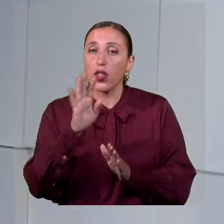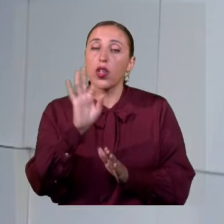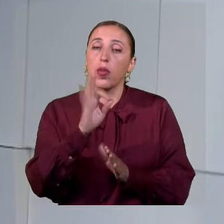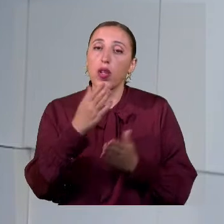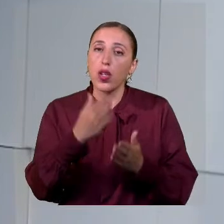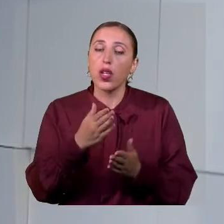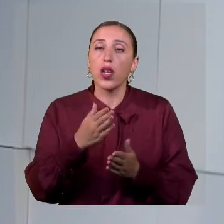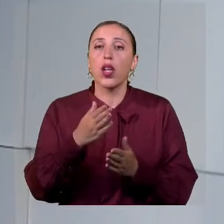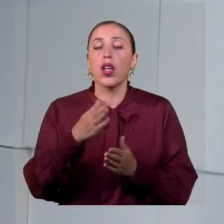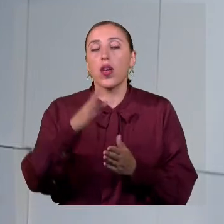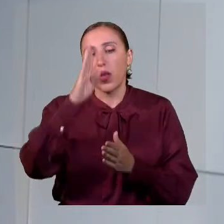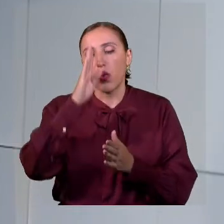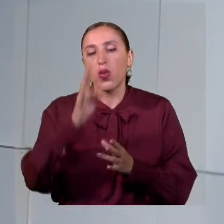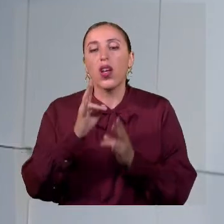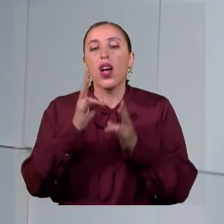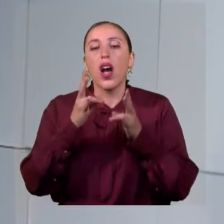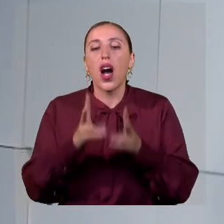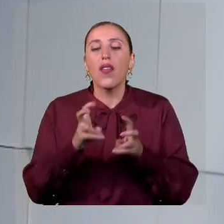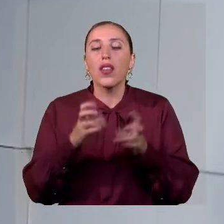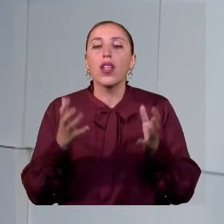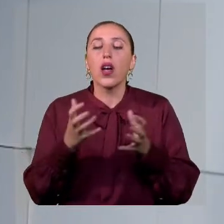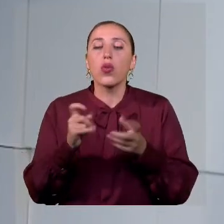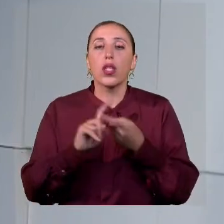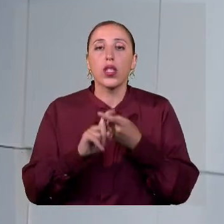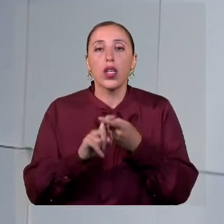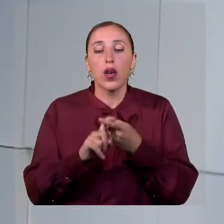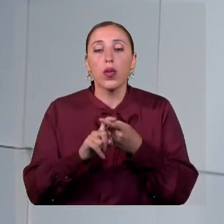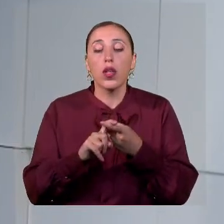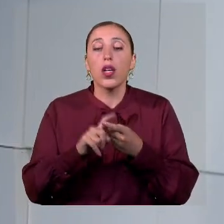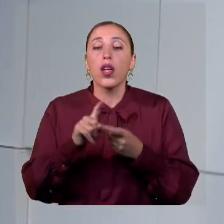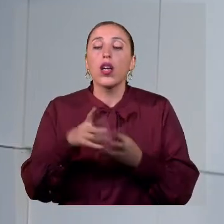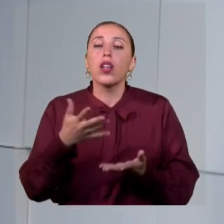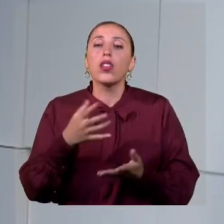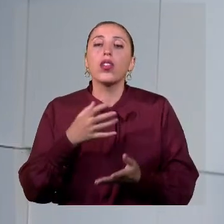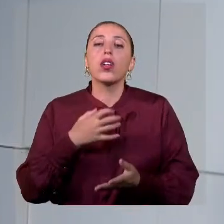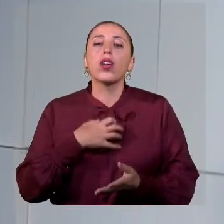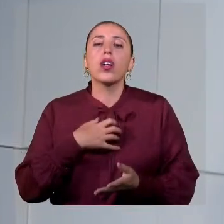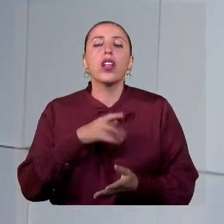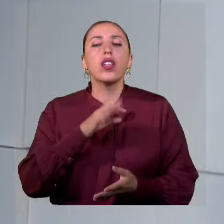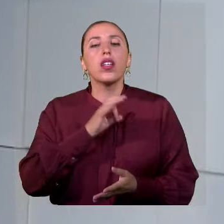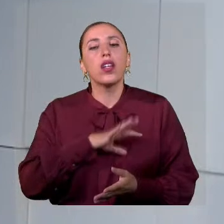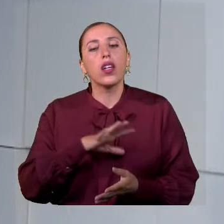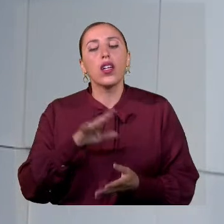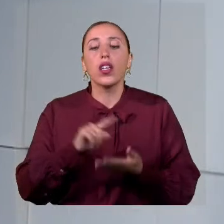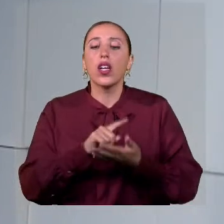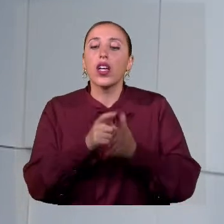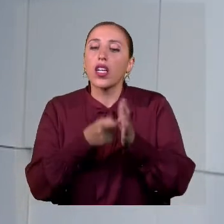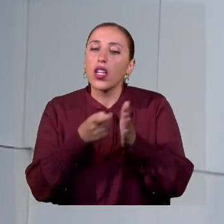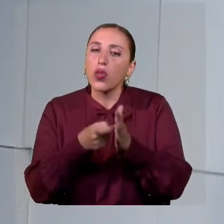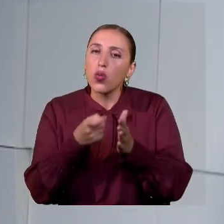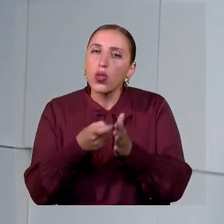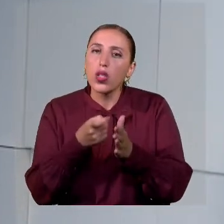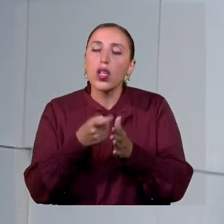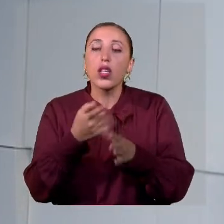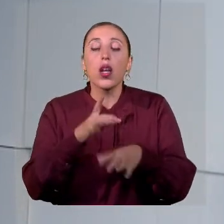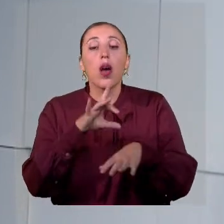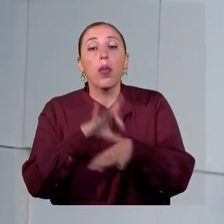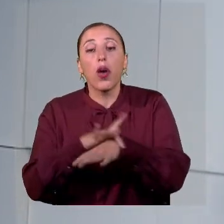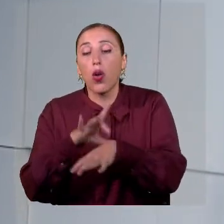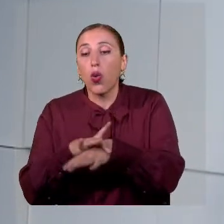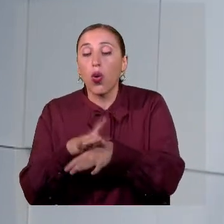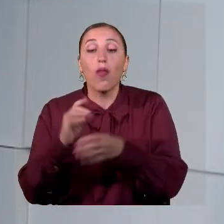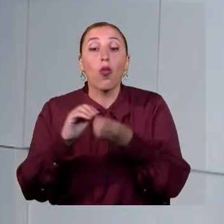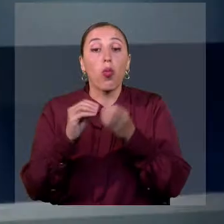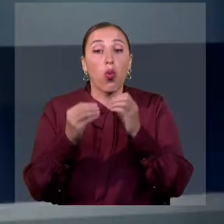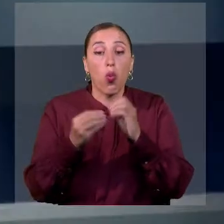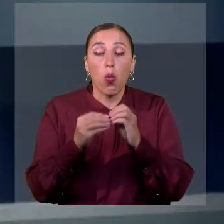բնույթի հանցագործությունների էֆեկտիվ քննության կամ դրանց բացահայտելության խնդիրների մասին, սա մեկ այլ թեմա է